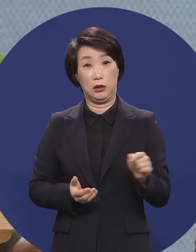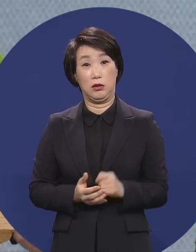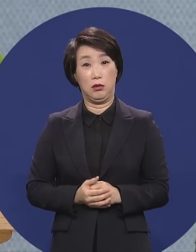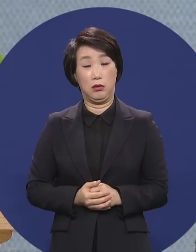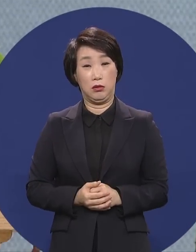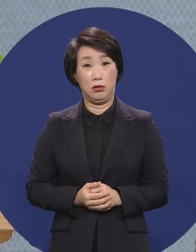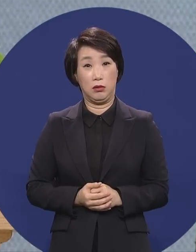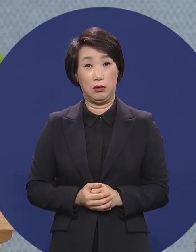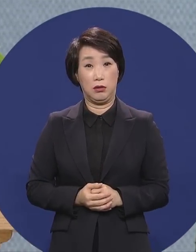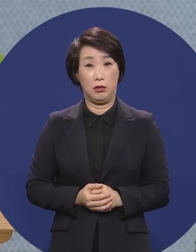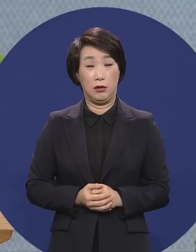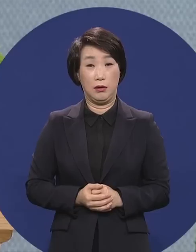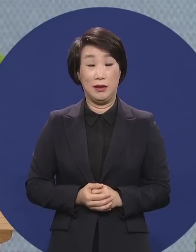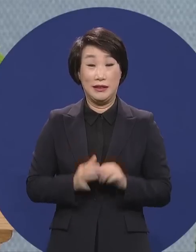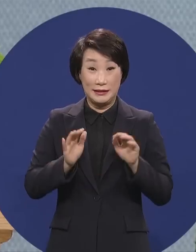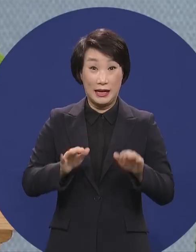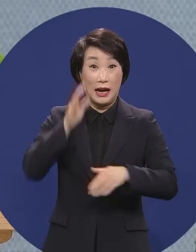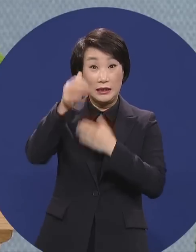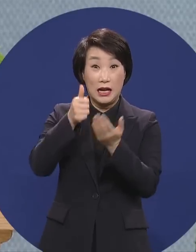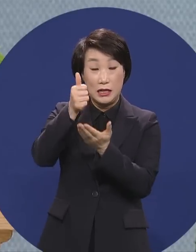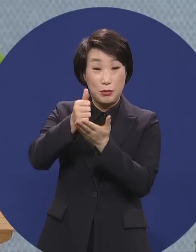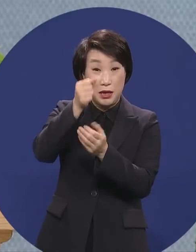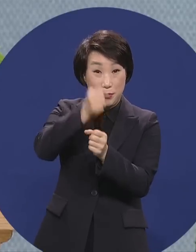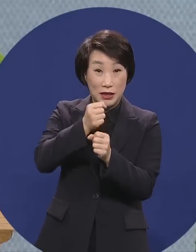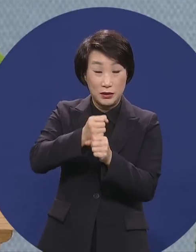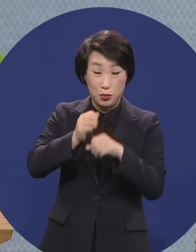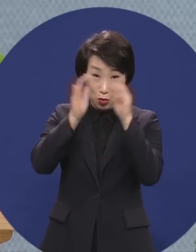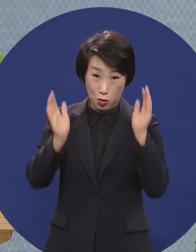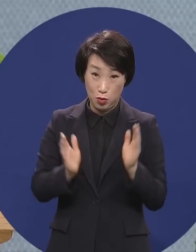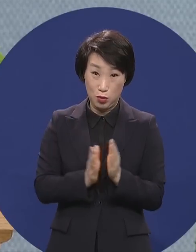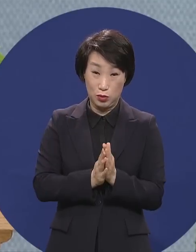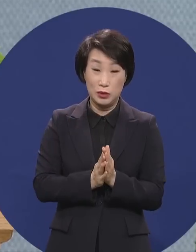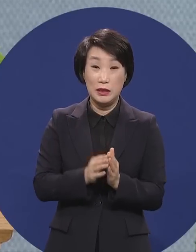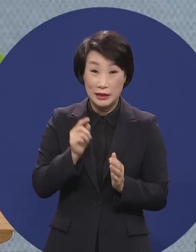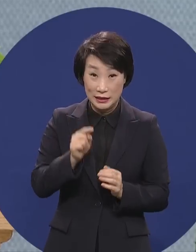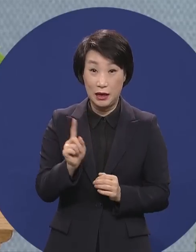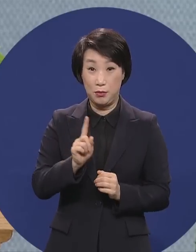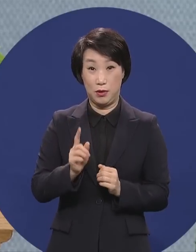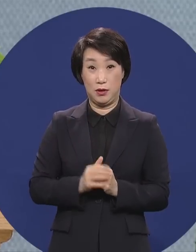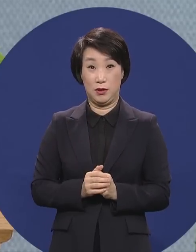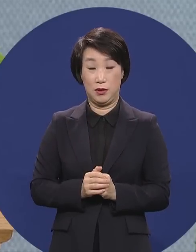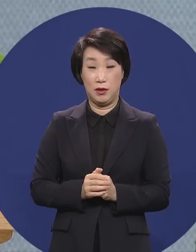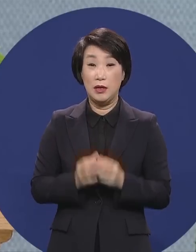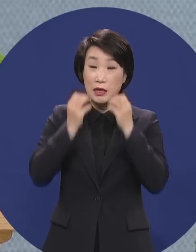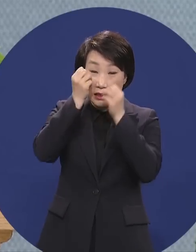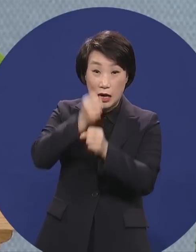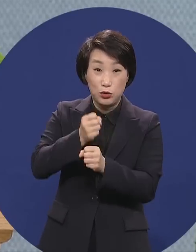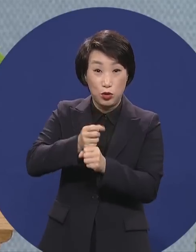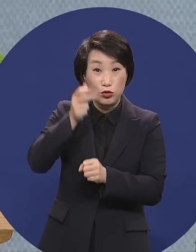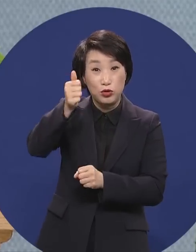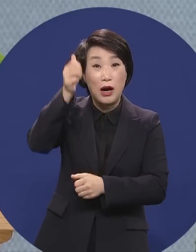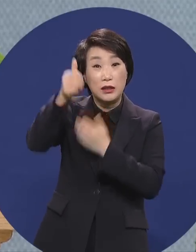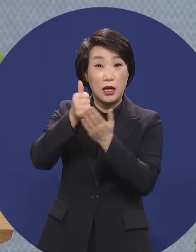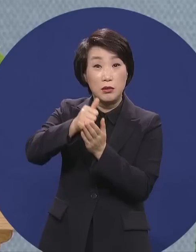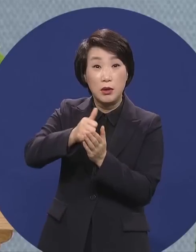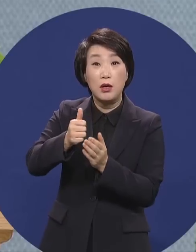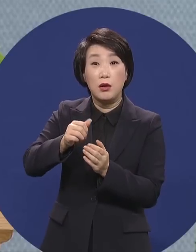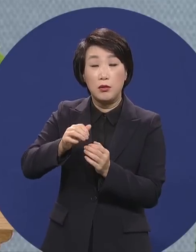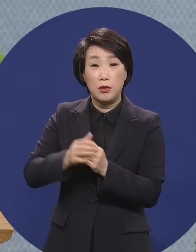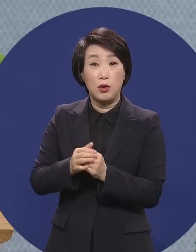것입니다. 하나님께서 지은 모든 것이 창조자 하나님이